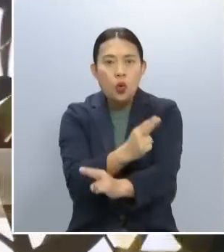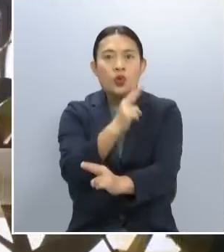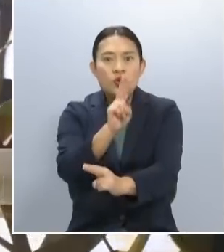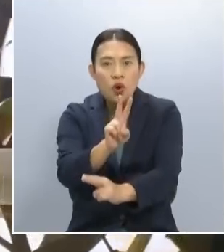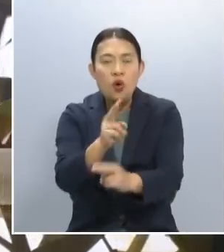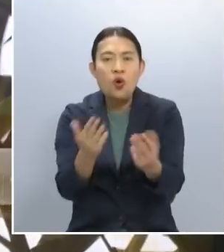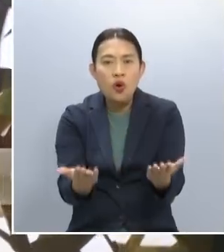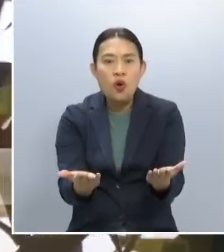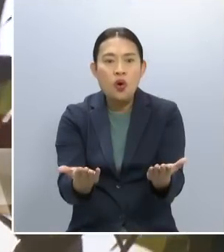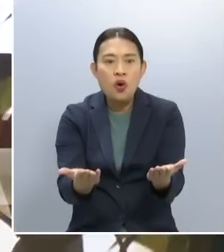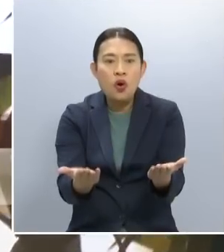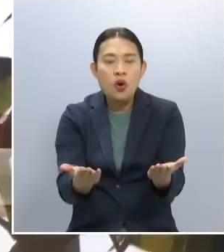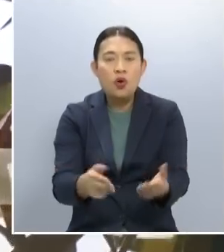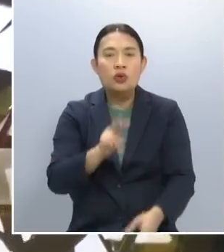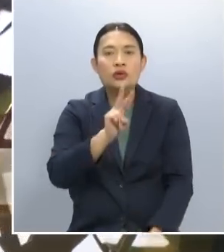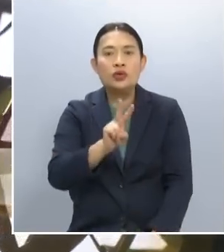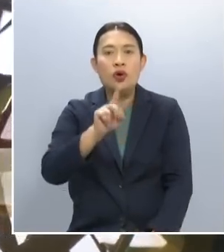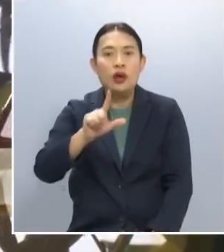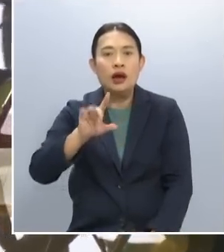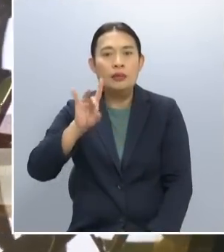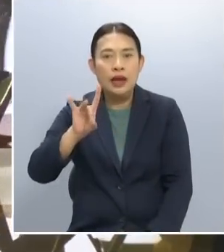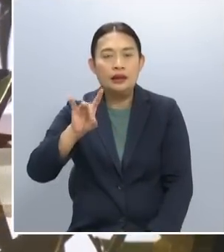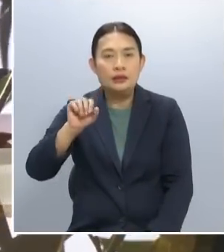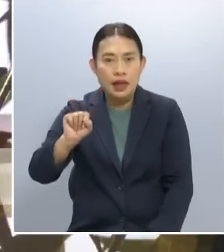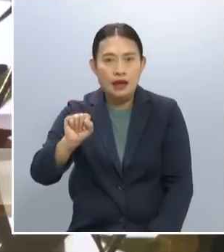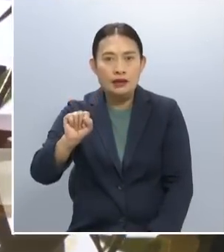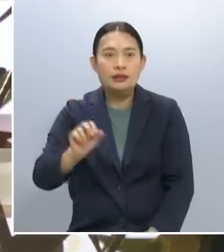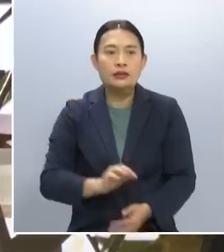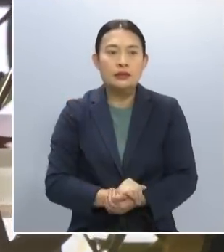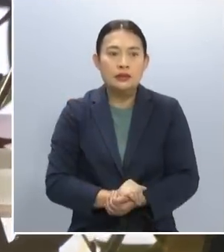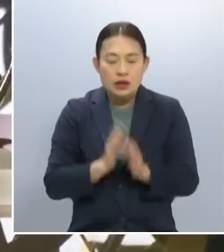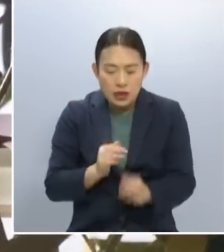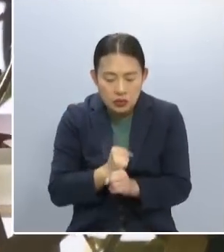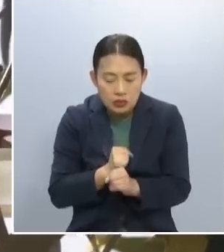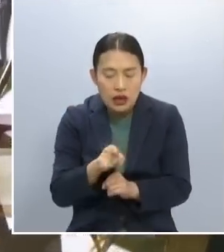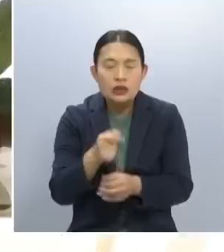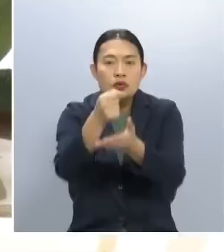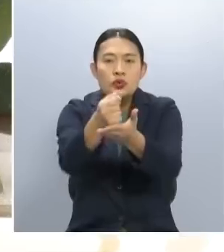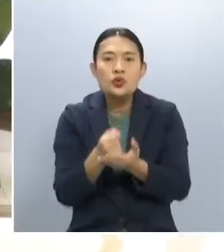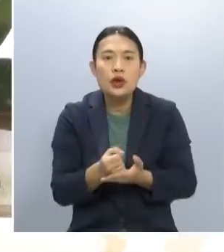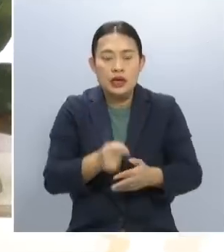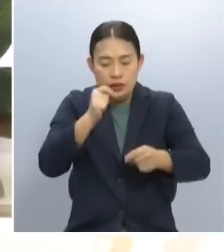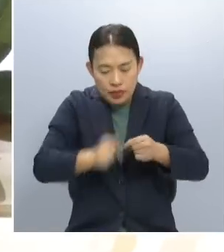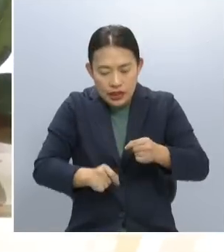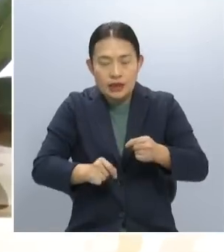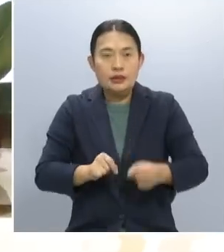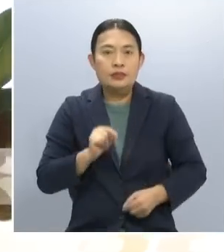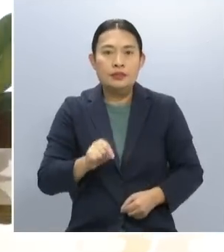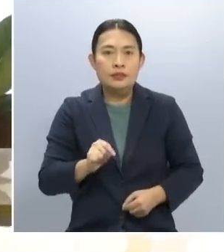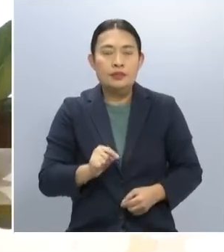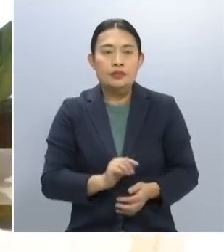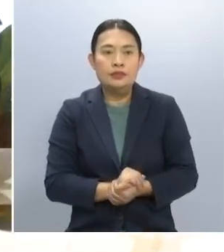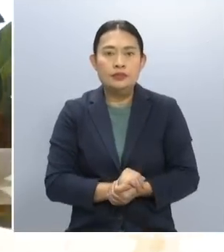ฮะ2.8นี่ขนาดเตรียมรับมือให้พนักงานช่วยกันประหยัดเอานะก็ประหยัดกันเต็มๆพี่